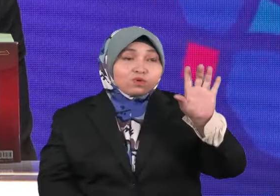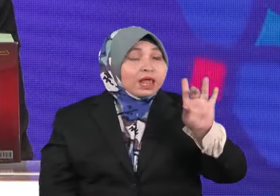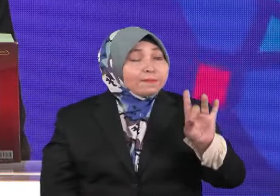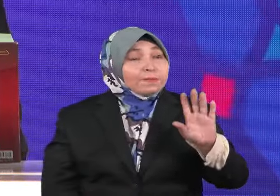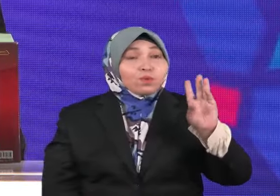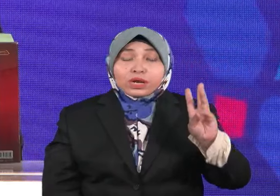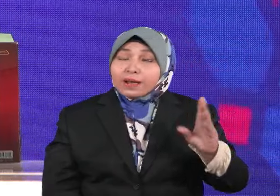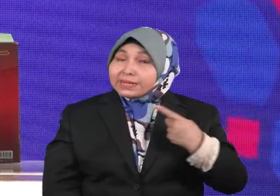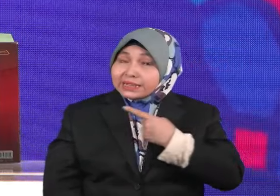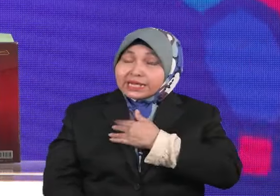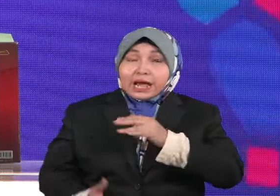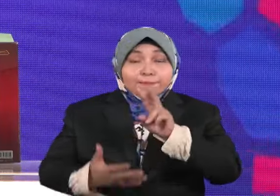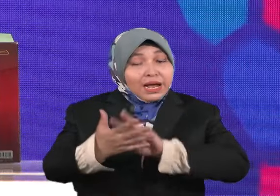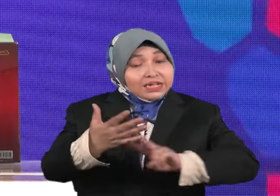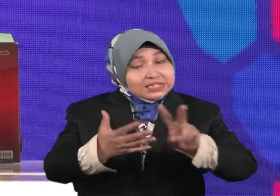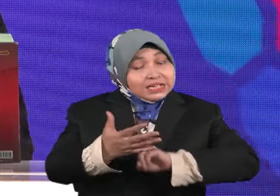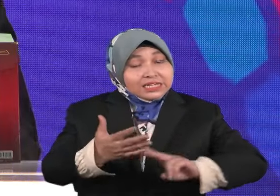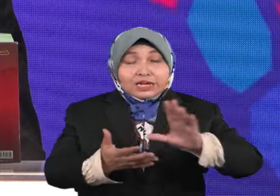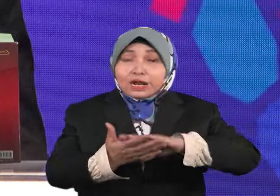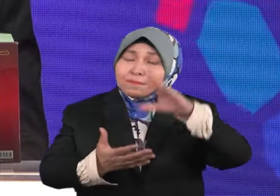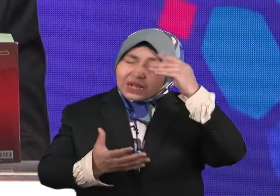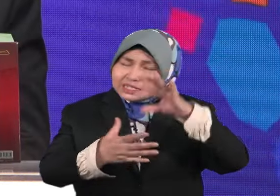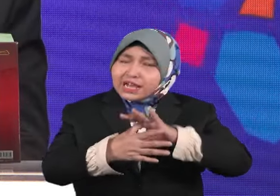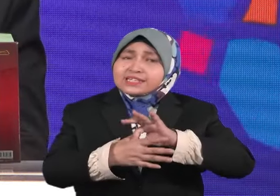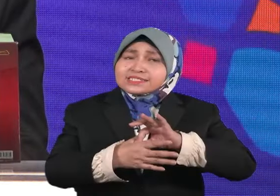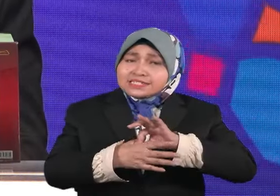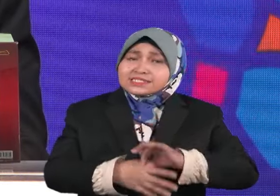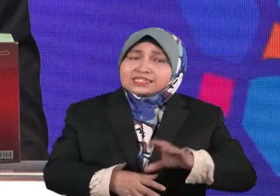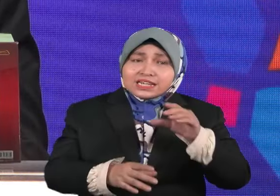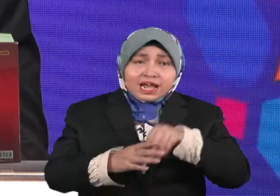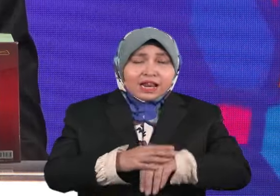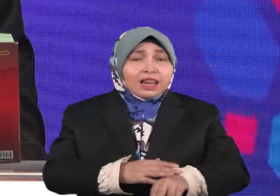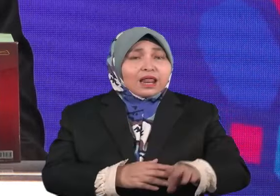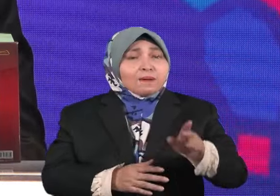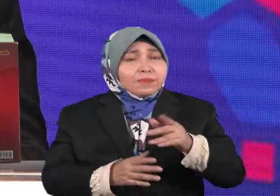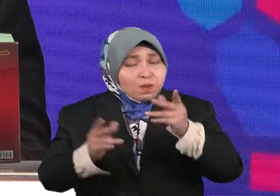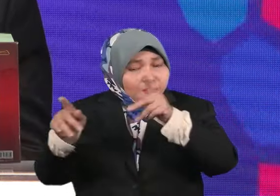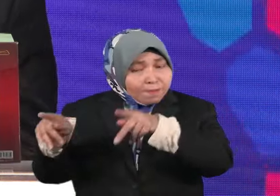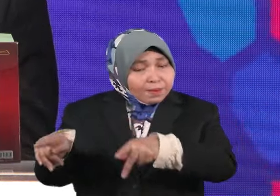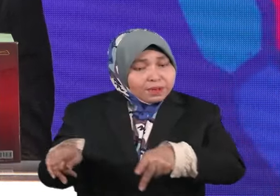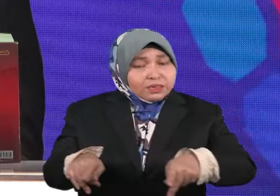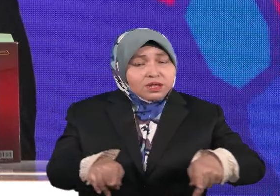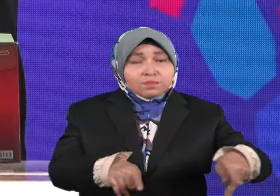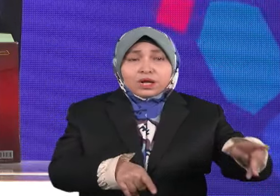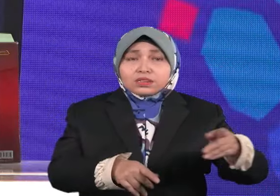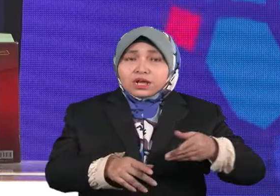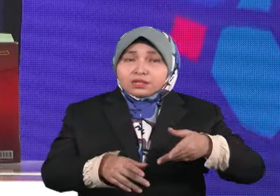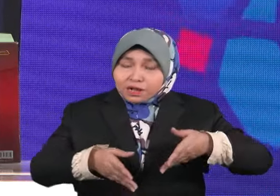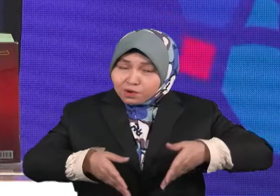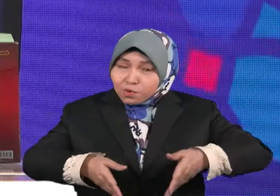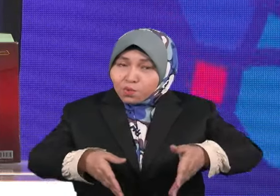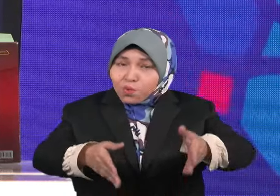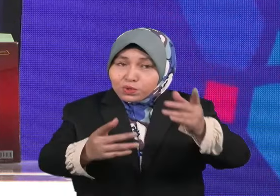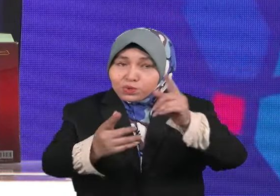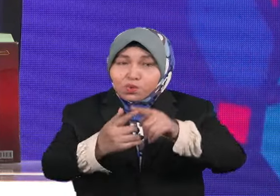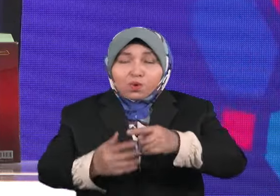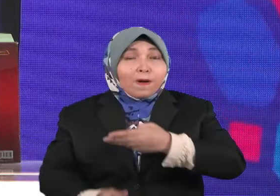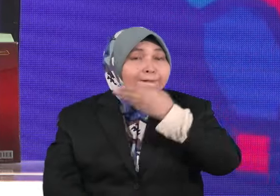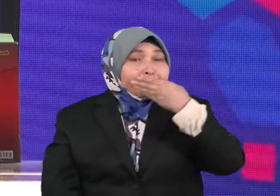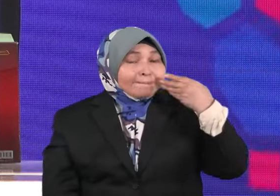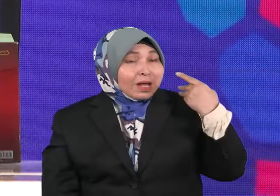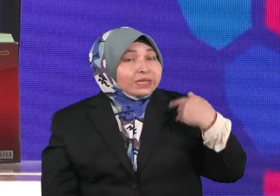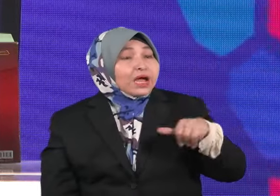baca, dan juga kita belajar isi kandungannya dalam rangka ataupun kita kata road to Ramadan lah Ustaz Fas, dalam perjalanan